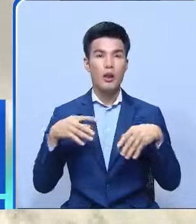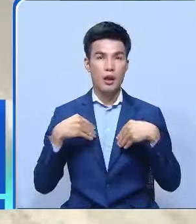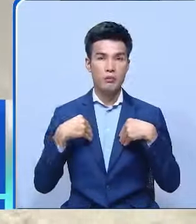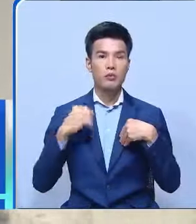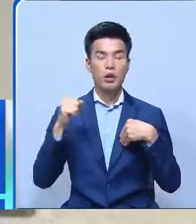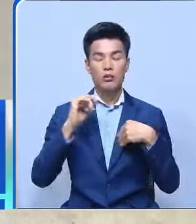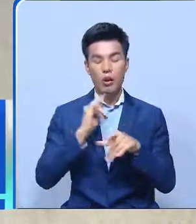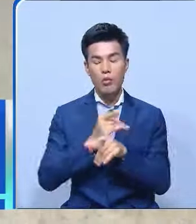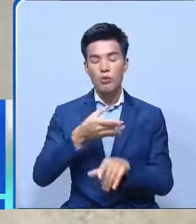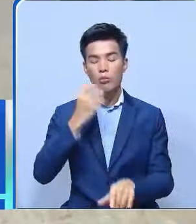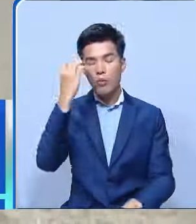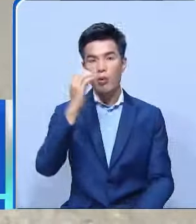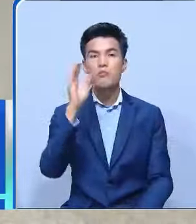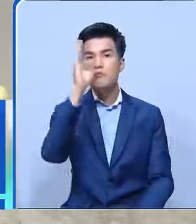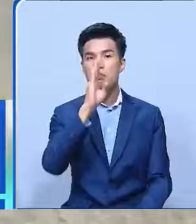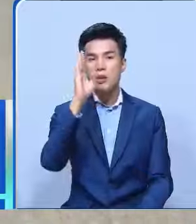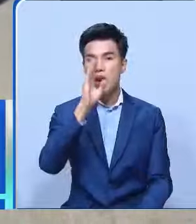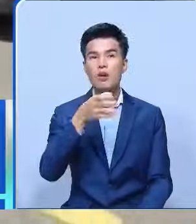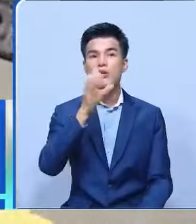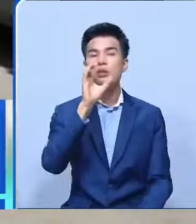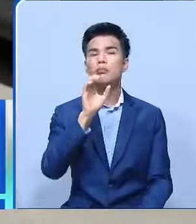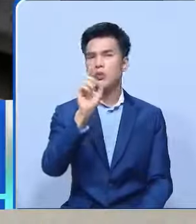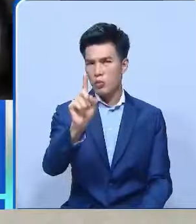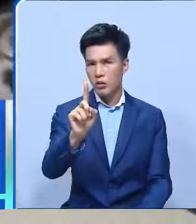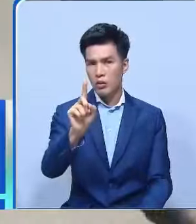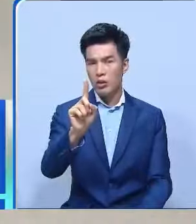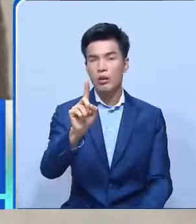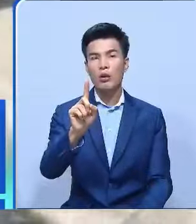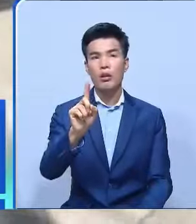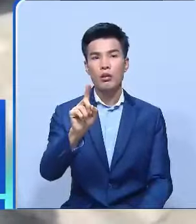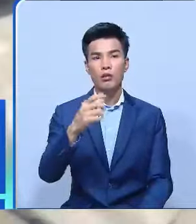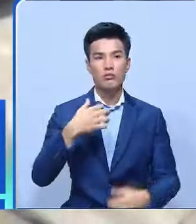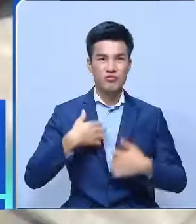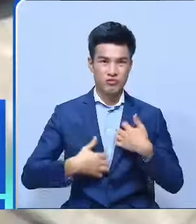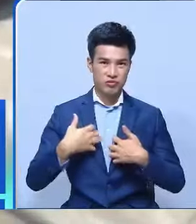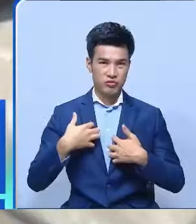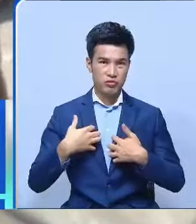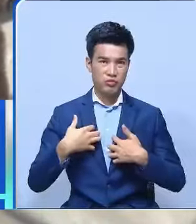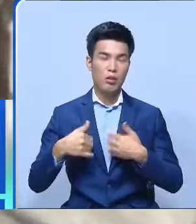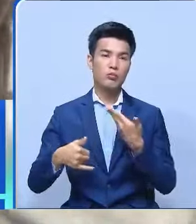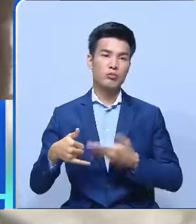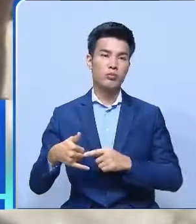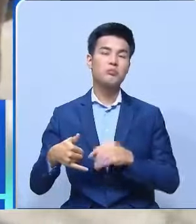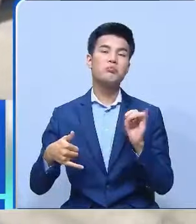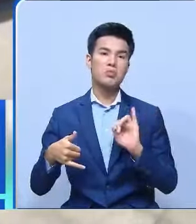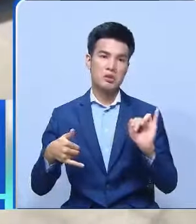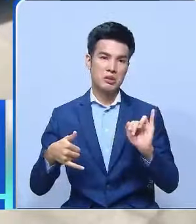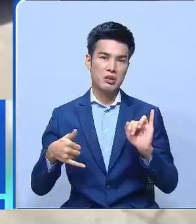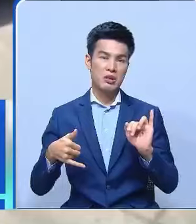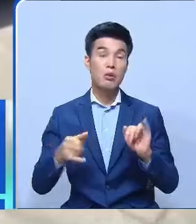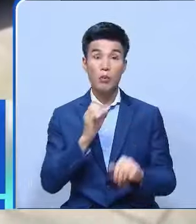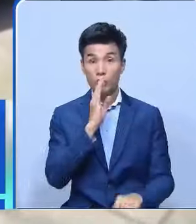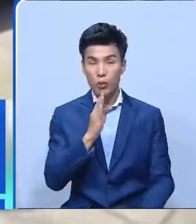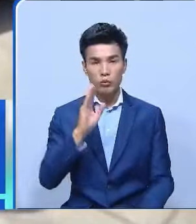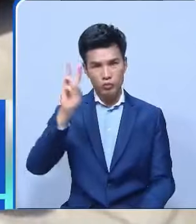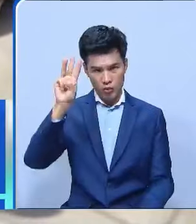มาดื่มเบียร์คลายเครียดไป1ขวดเลยระงับอารมณ์ไม่ได้เลยทำพฤติกรรมไม่ดีกับนักท่องเที่ยวยืนยันสัญญ